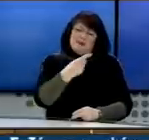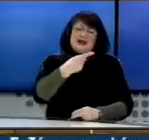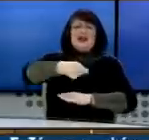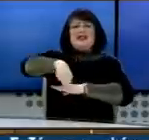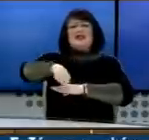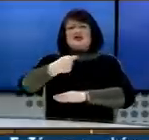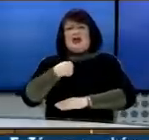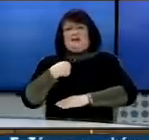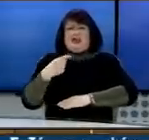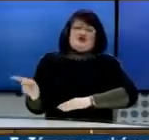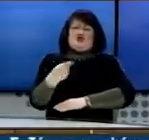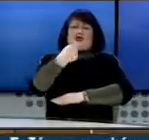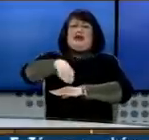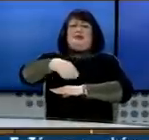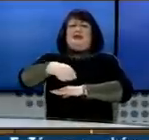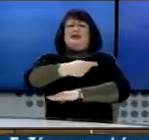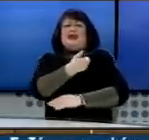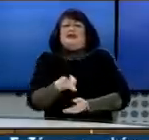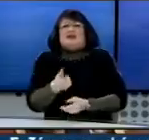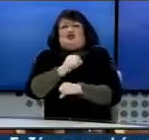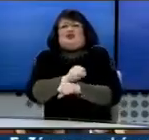δικαιοσύνη επί των δικών μας ημερών.